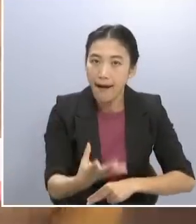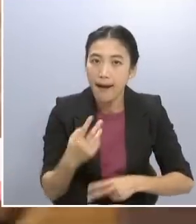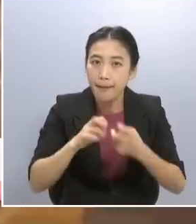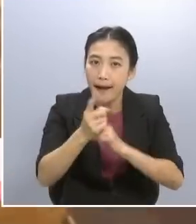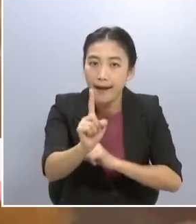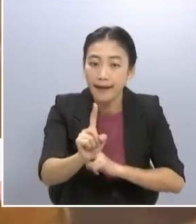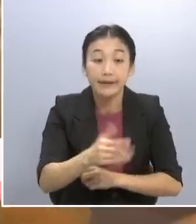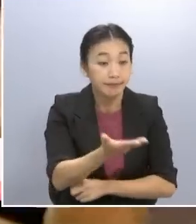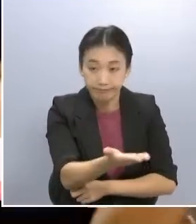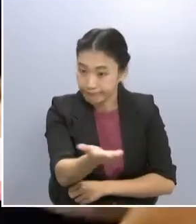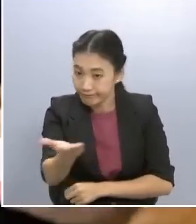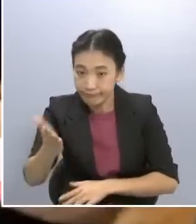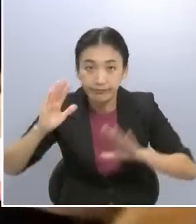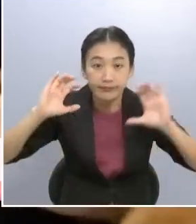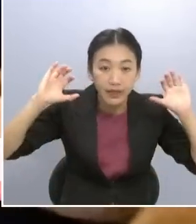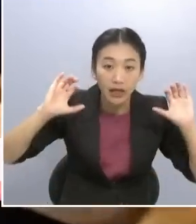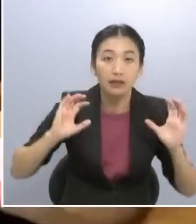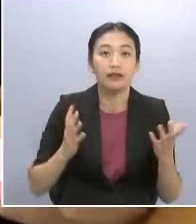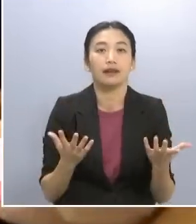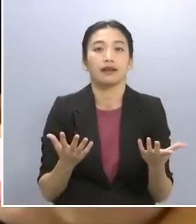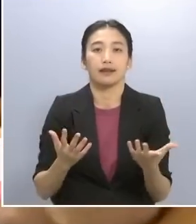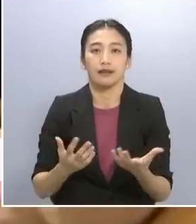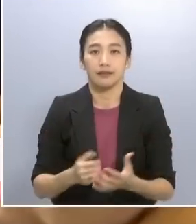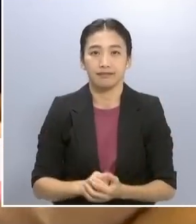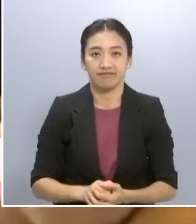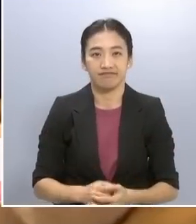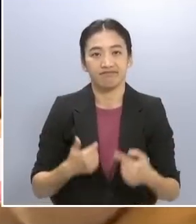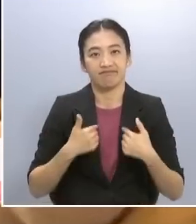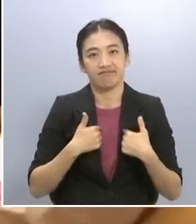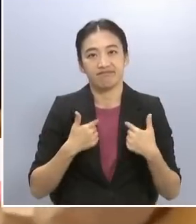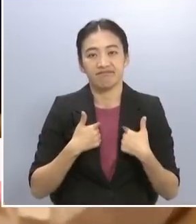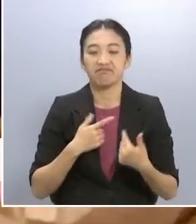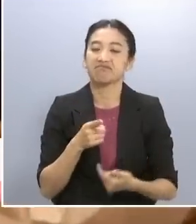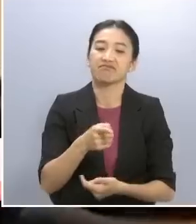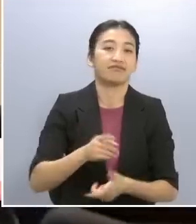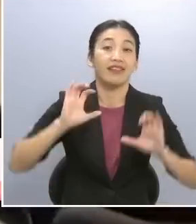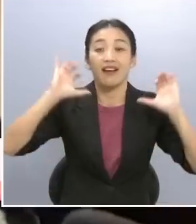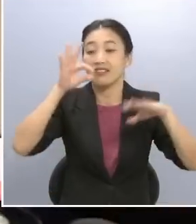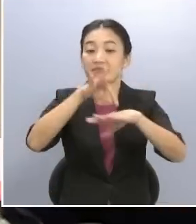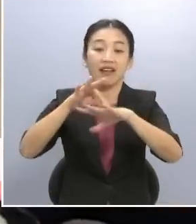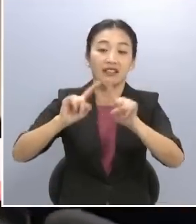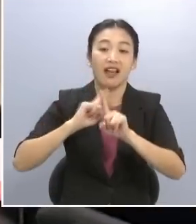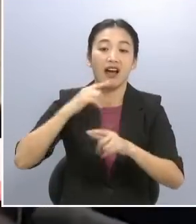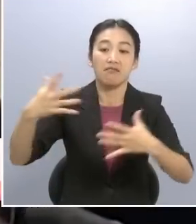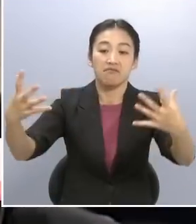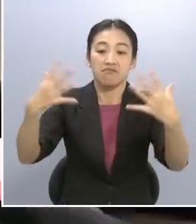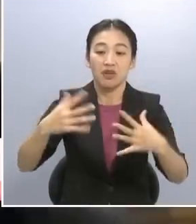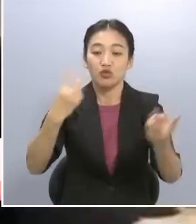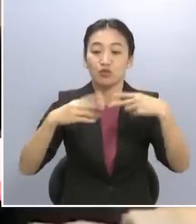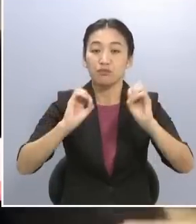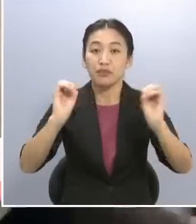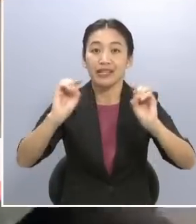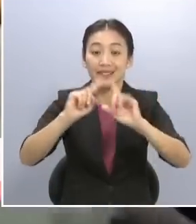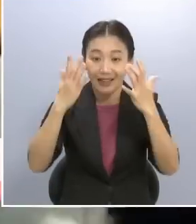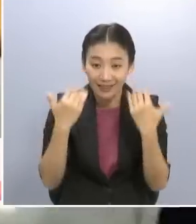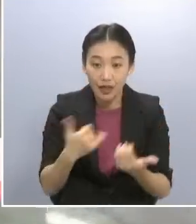าข้าราชการไม่เคยมาตรวจพอผมพูดเรื่องกัญชาก็มาตรวจ ก็มาแนะนำนะครับ เนี่ยฮะ